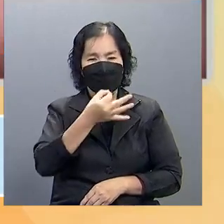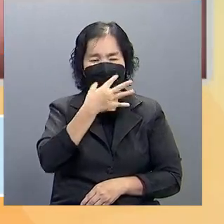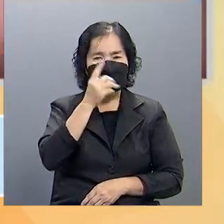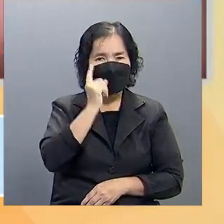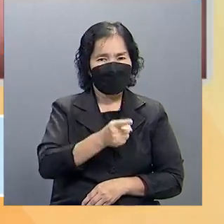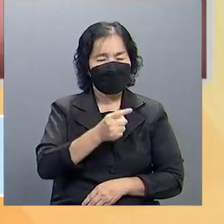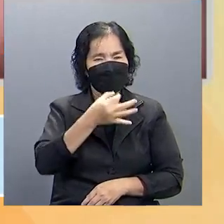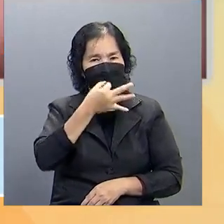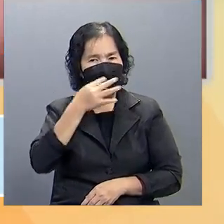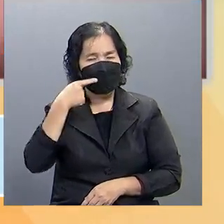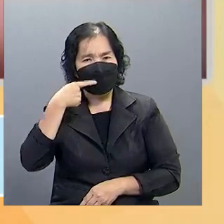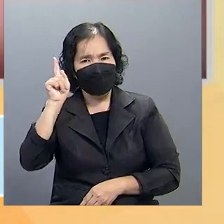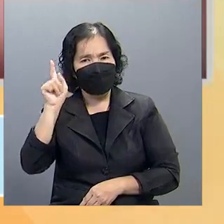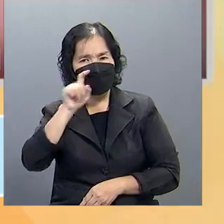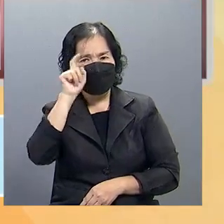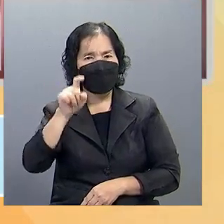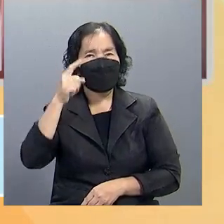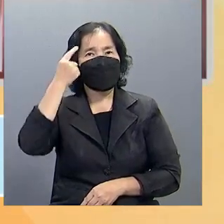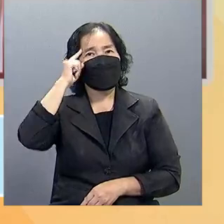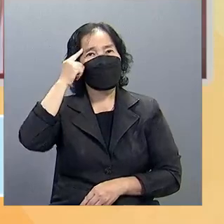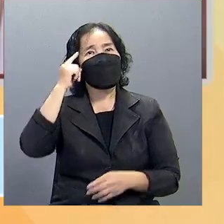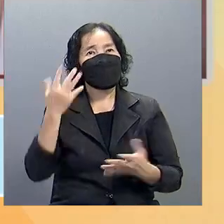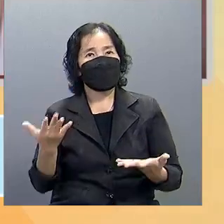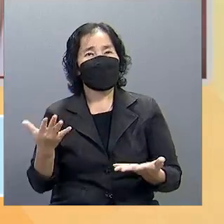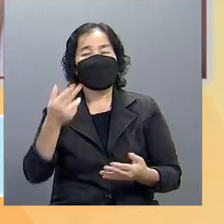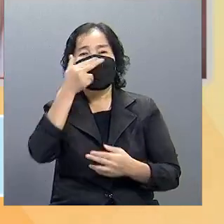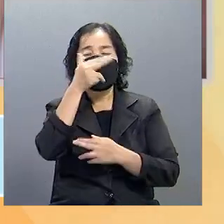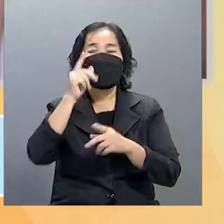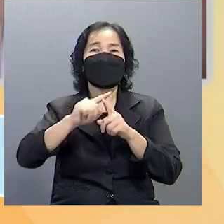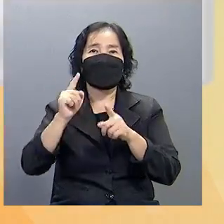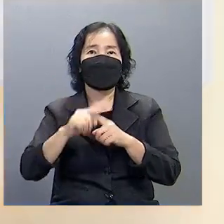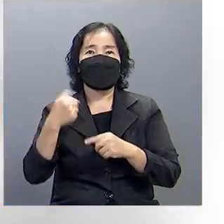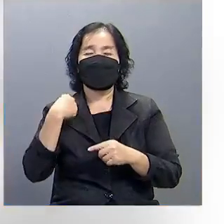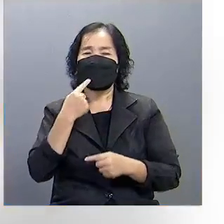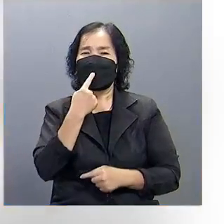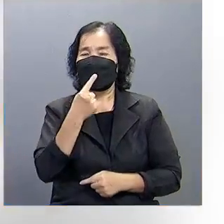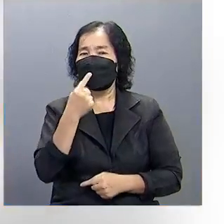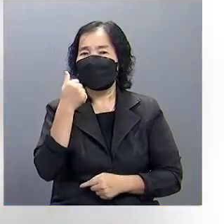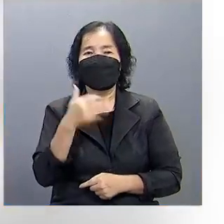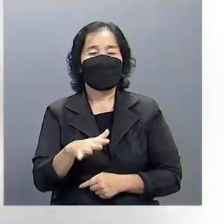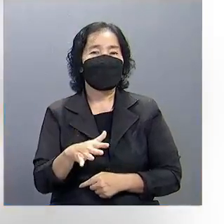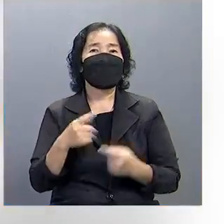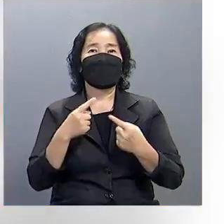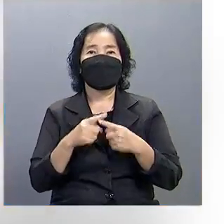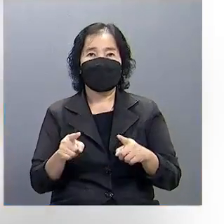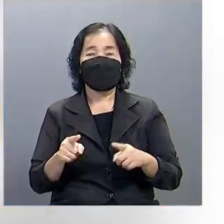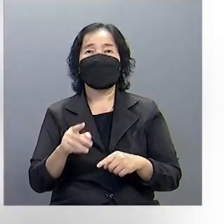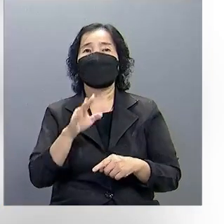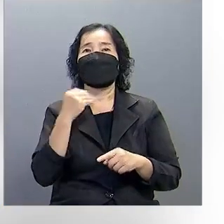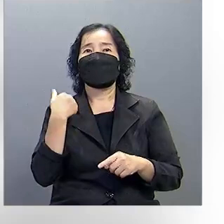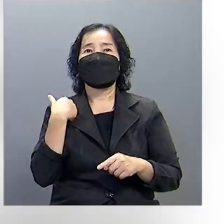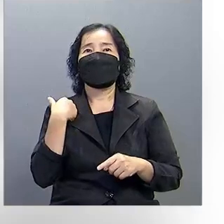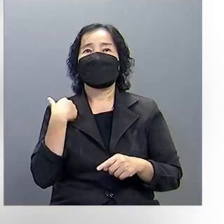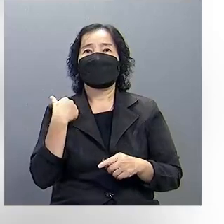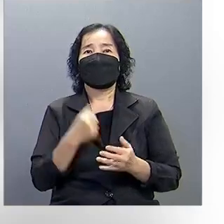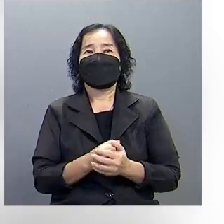รอก็ได้แล้วของปลอมรู้ใส่อะไรก็ไปนะซึ่งผมว่าความอันตรายเนี่ยมันที่มันบอกไม่ได้ถ้าไม่ใช่อยากตัวนี้อาจารย์อะไรมากกับยาตัวนี้หรือน้อยปีละคนก็ได้ค่ะ